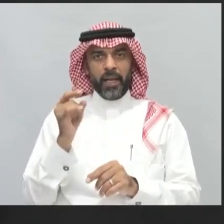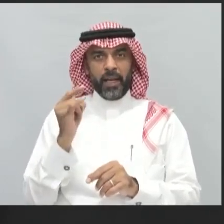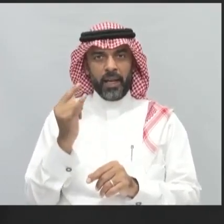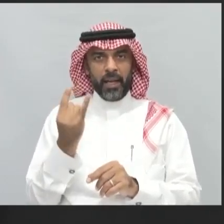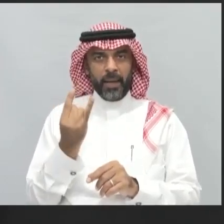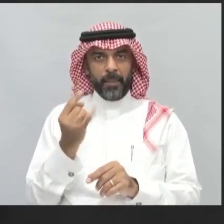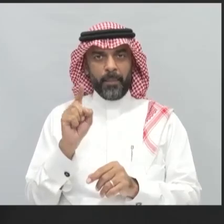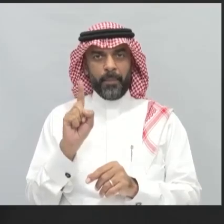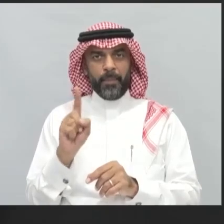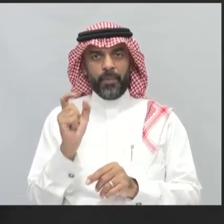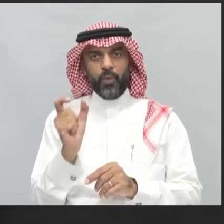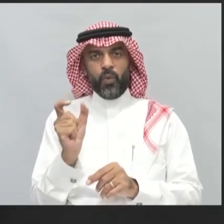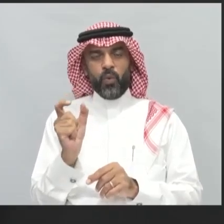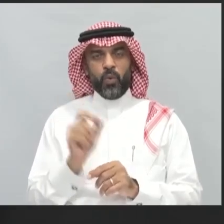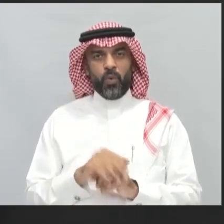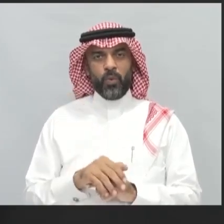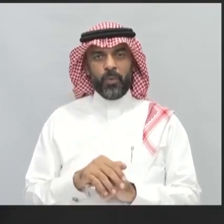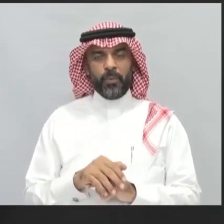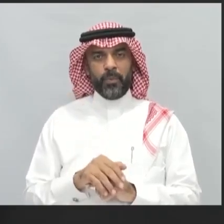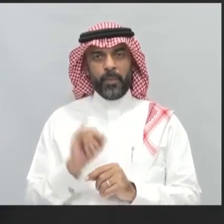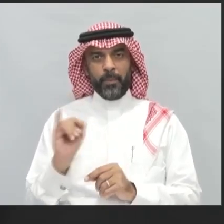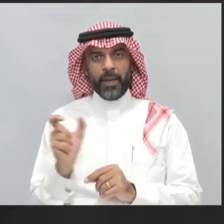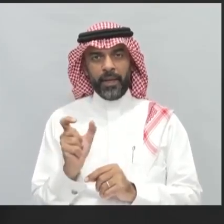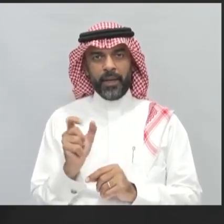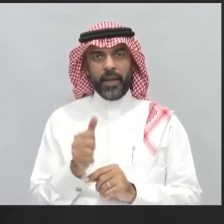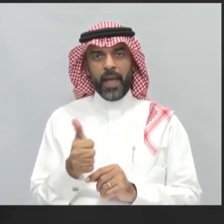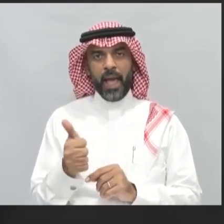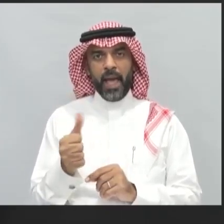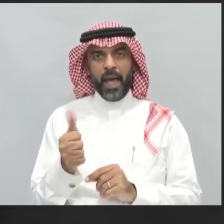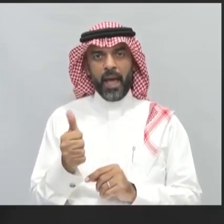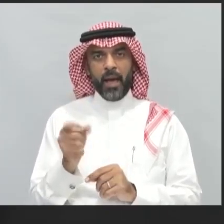استحيا الابن من